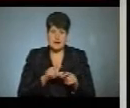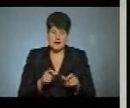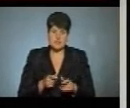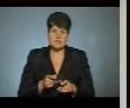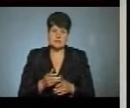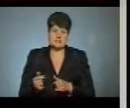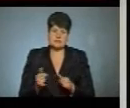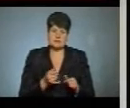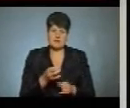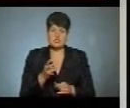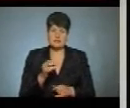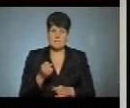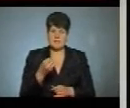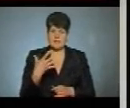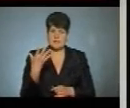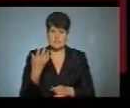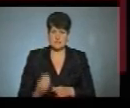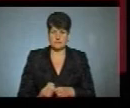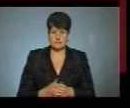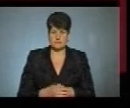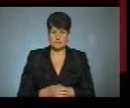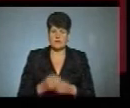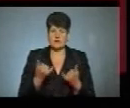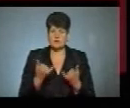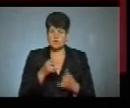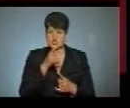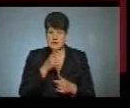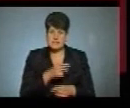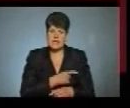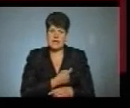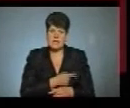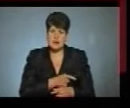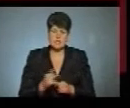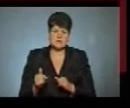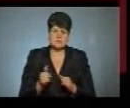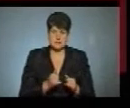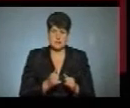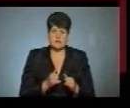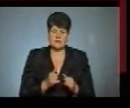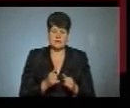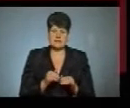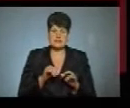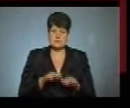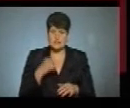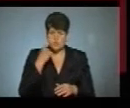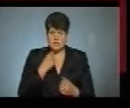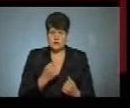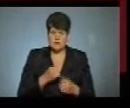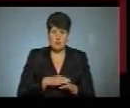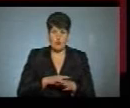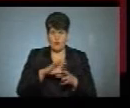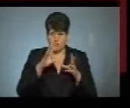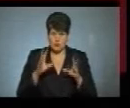забезпечена на 15 днів. На даний час лікарня забезпечена засобами індивідуального захисту в повному